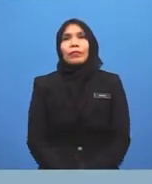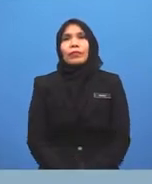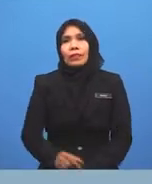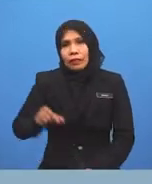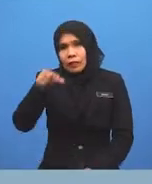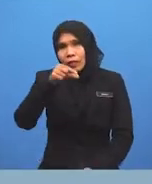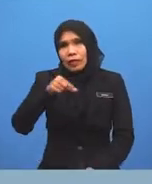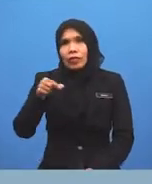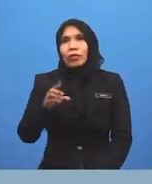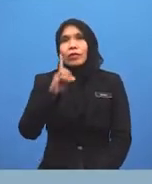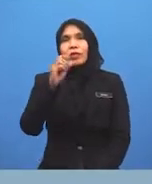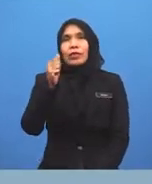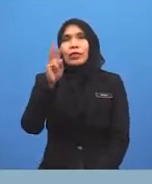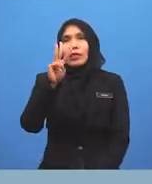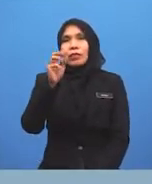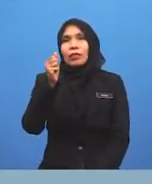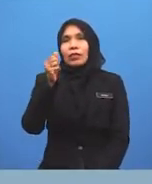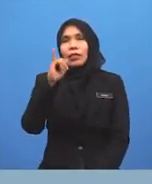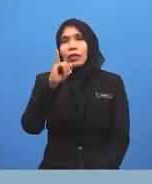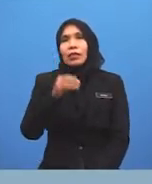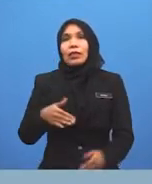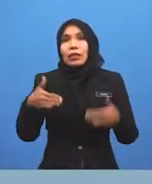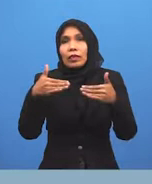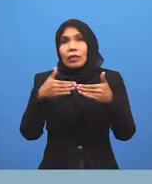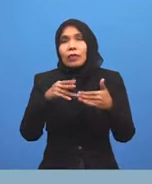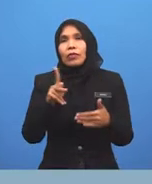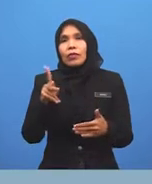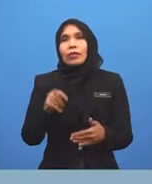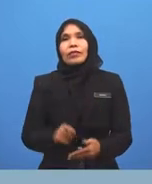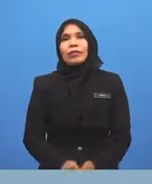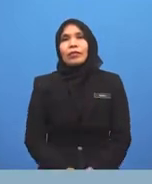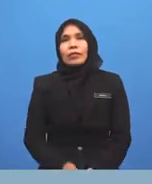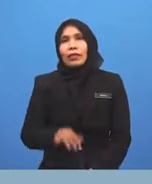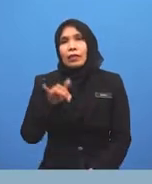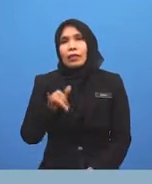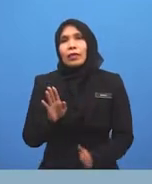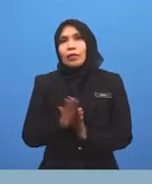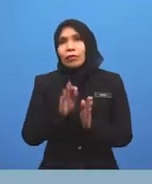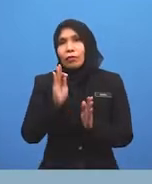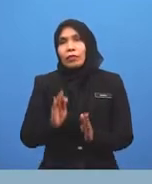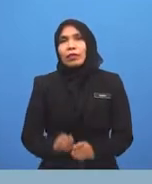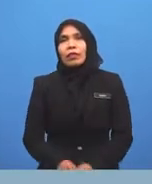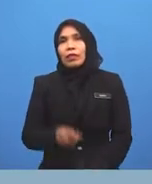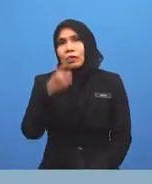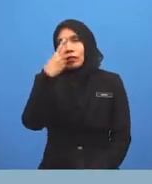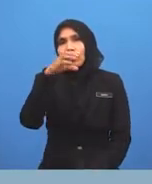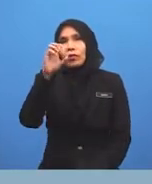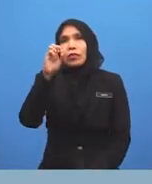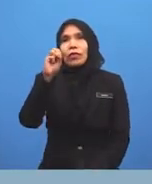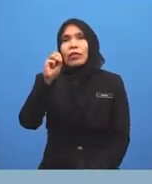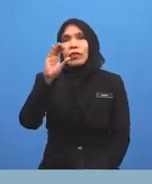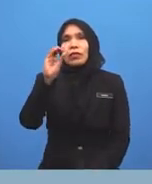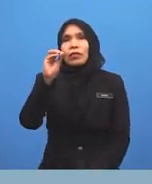Gegelung dawai ini disambungkan pada dua gelang gelincir yang berfungsi untuk menyongsangkan